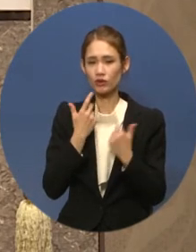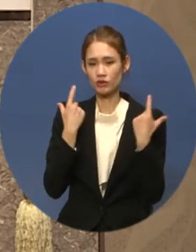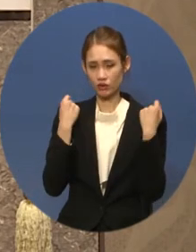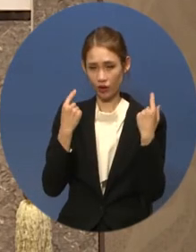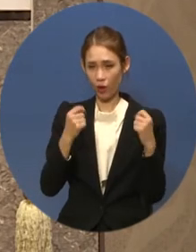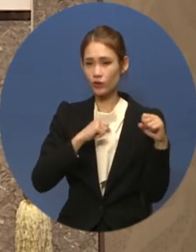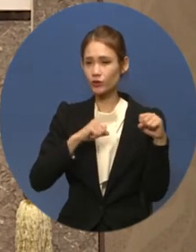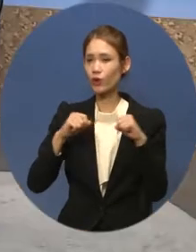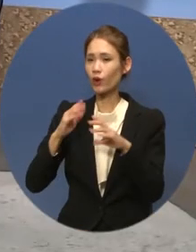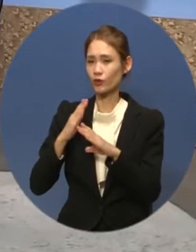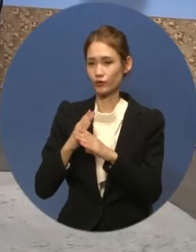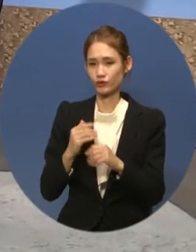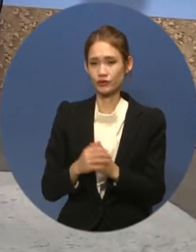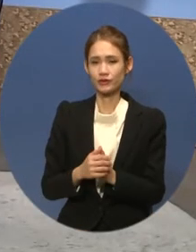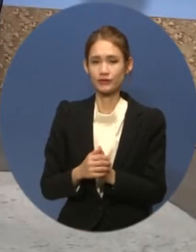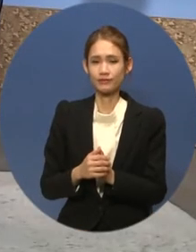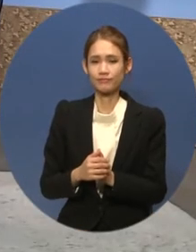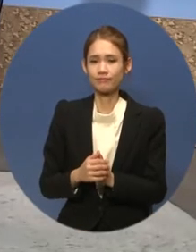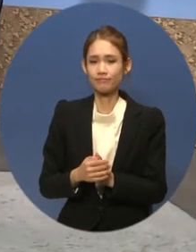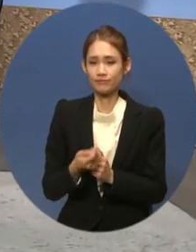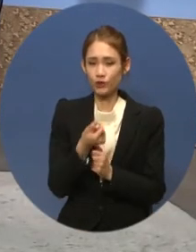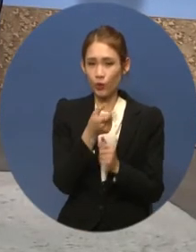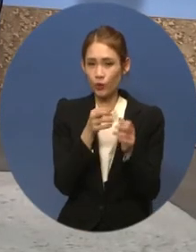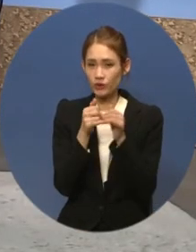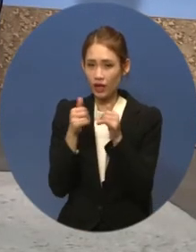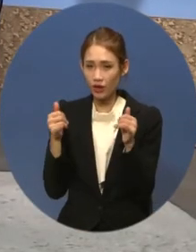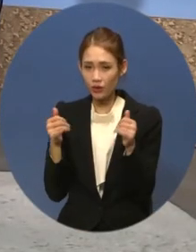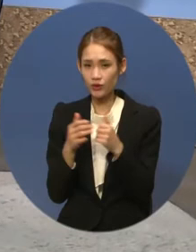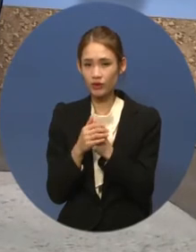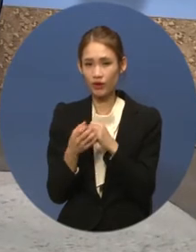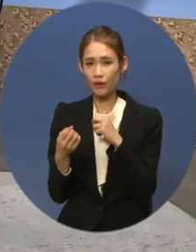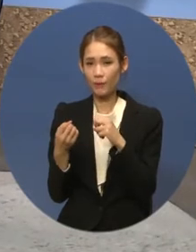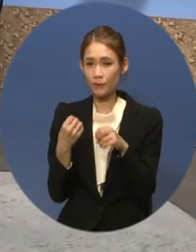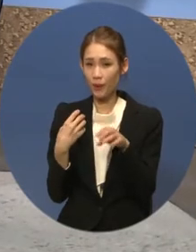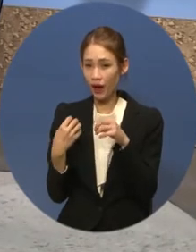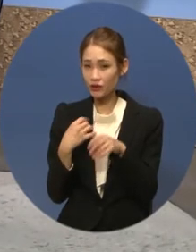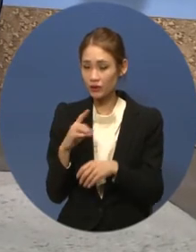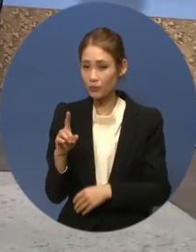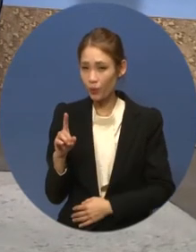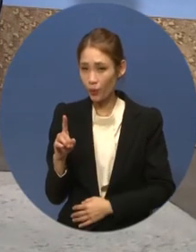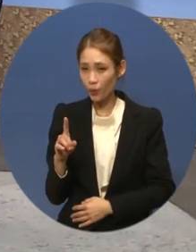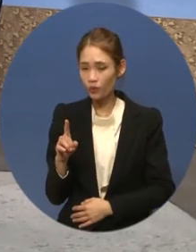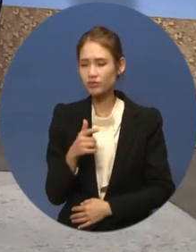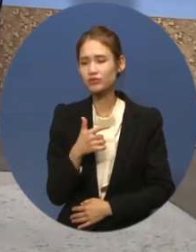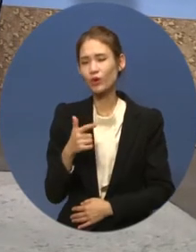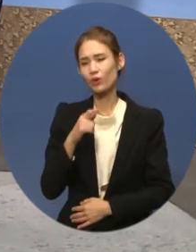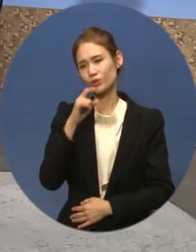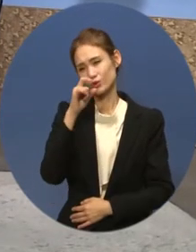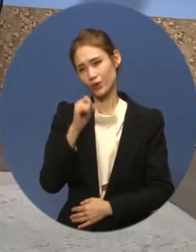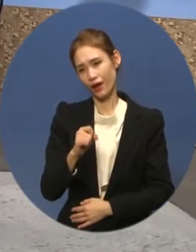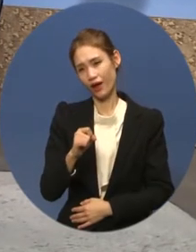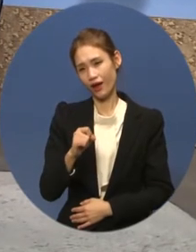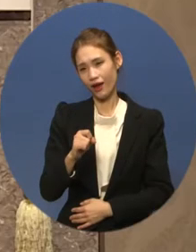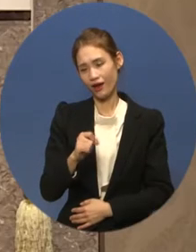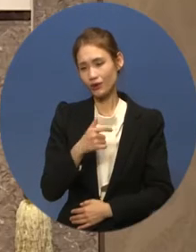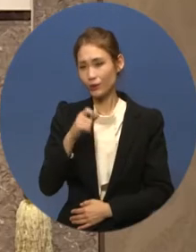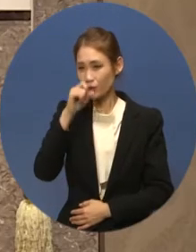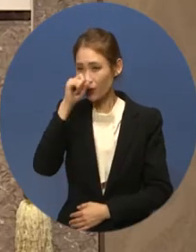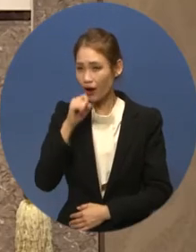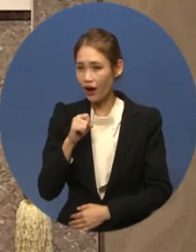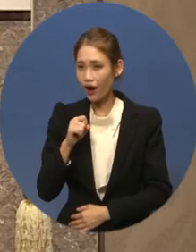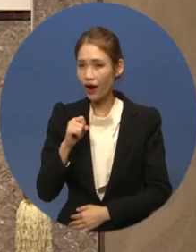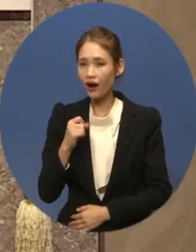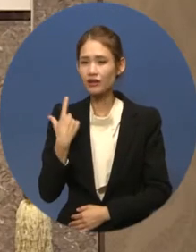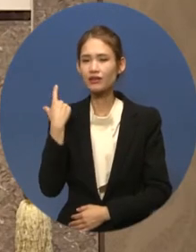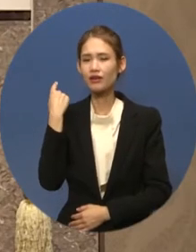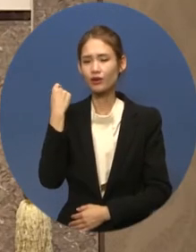있습니다 4 어그 솟아 모인 분들의 좀 아는 어땠나요 굉장히 좋아 하시고요 물론 여전히